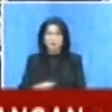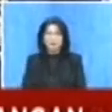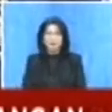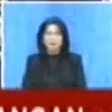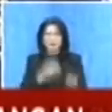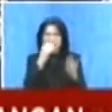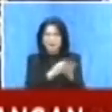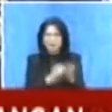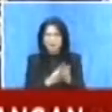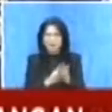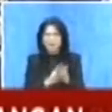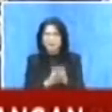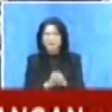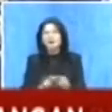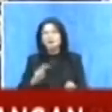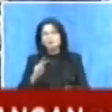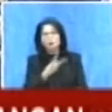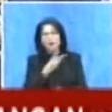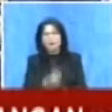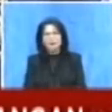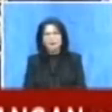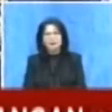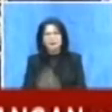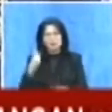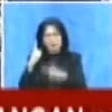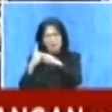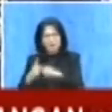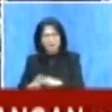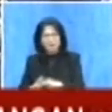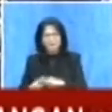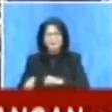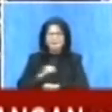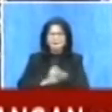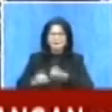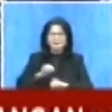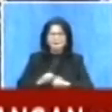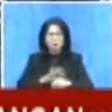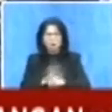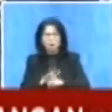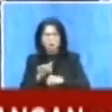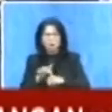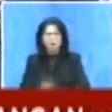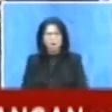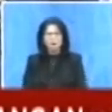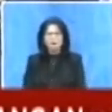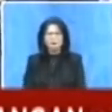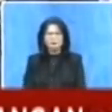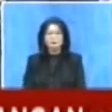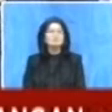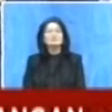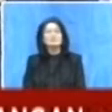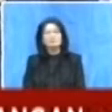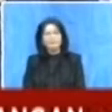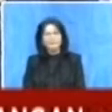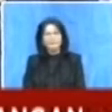reformasi struktural serta memperhitungkan dinamika pandemi COVID-19 di Indonesia, asumsi indikator